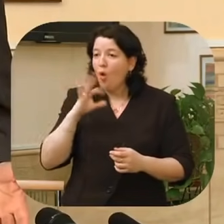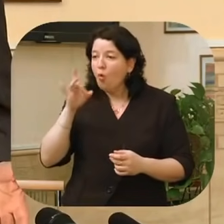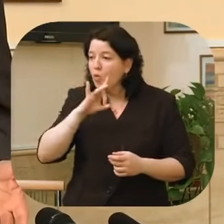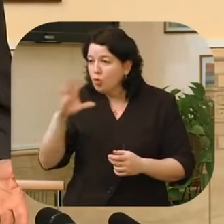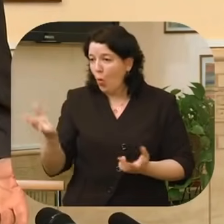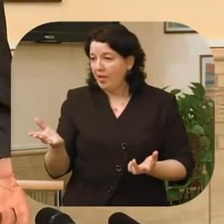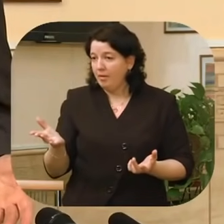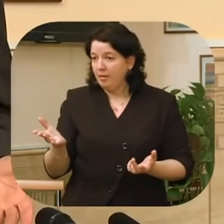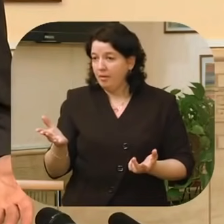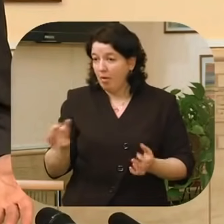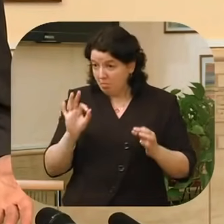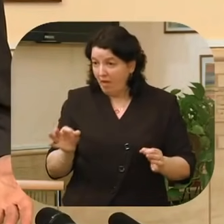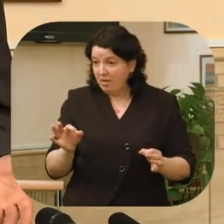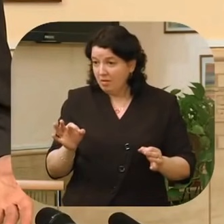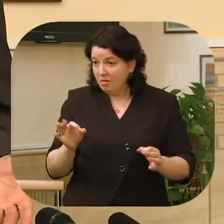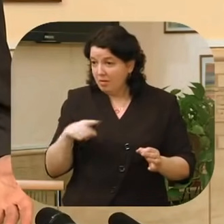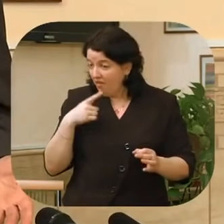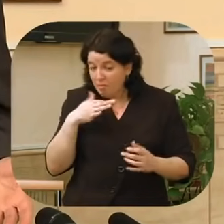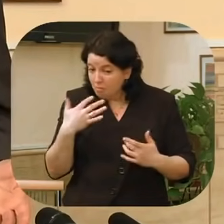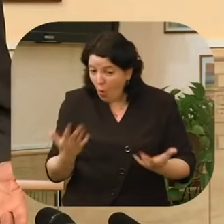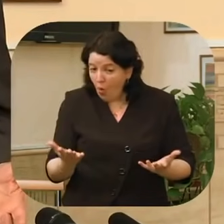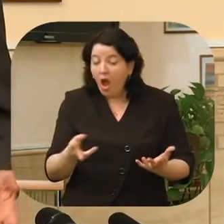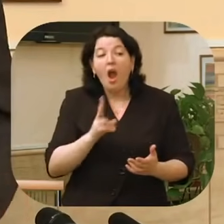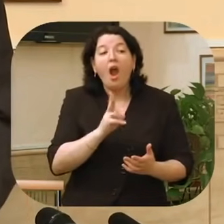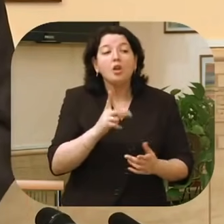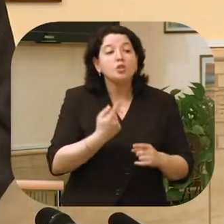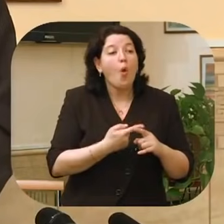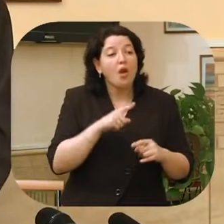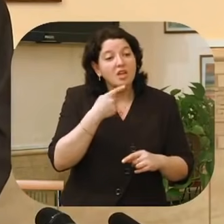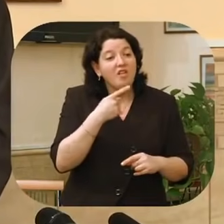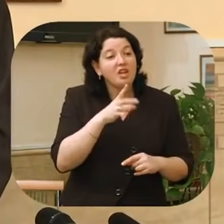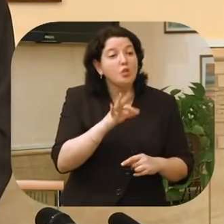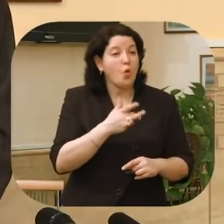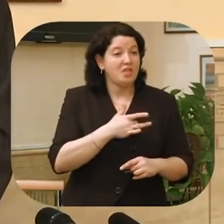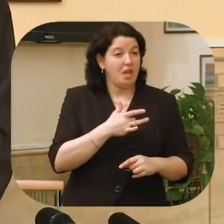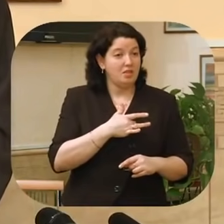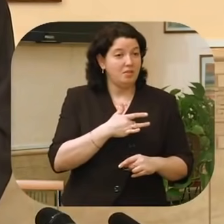культуре. Правда? А кто говорит о сердце?